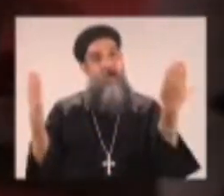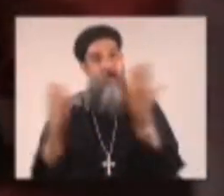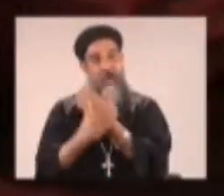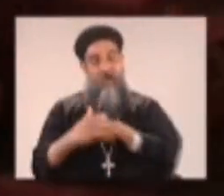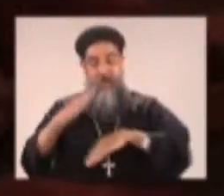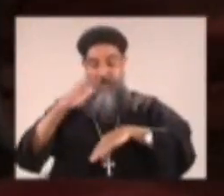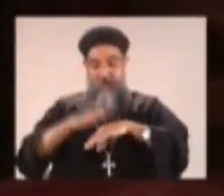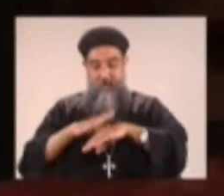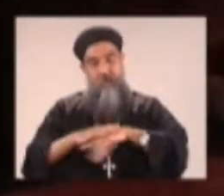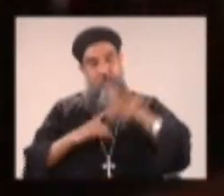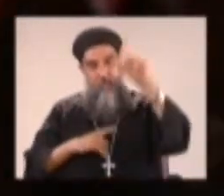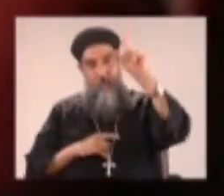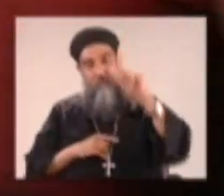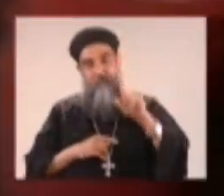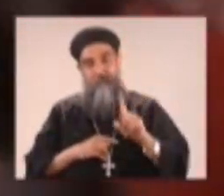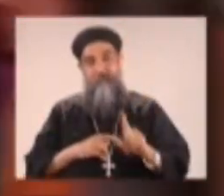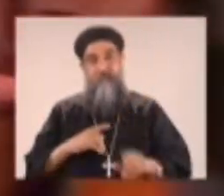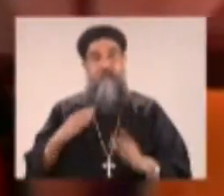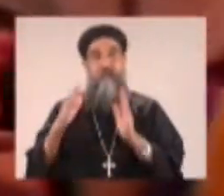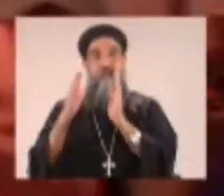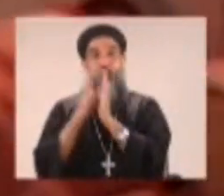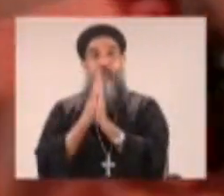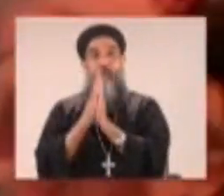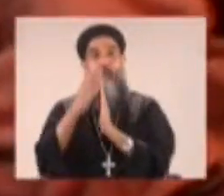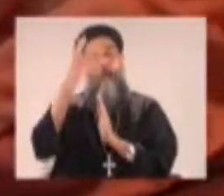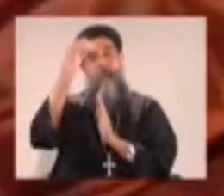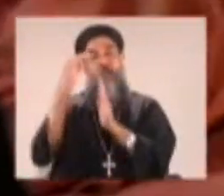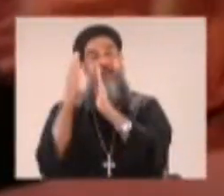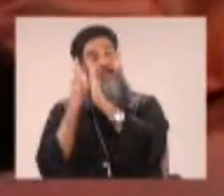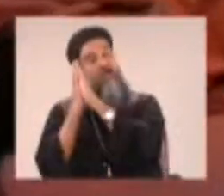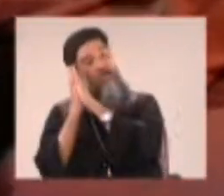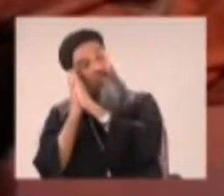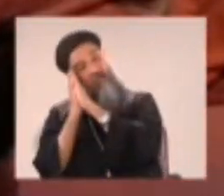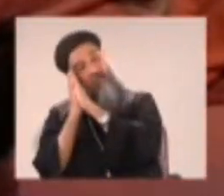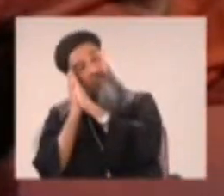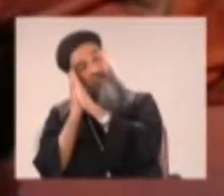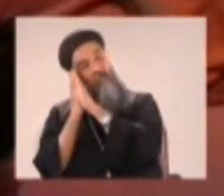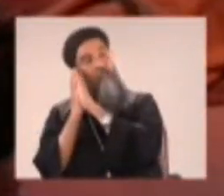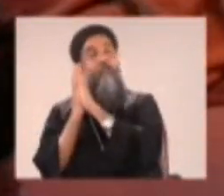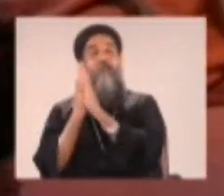صمويل. وافتكر ان عالي الكاهن بيناديله، فجريله وقال له: انا هو،